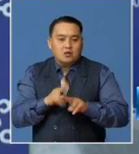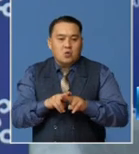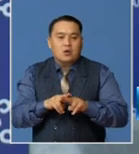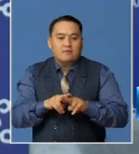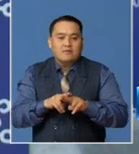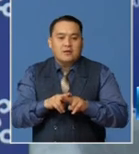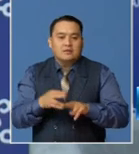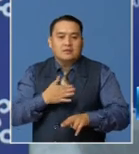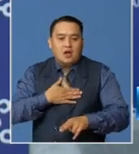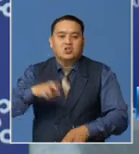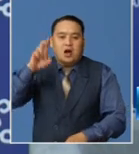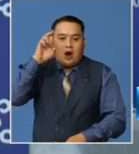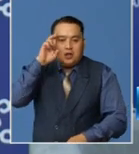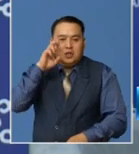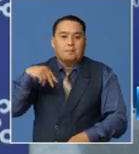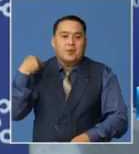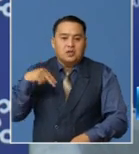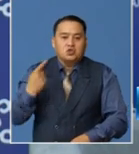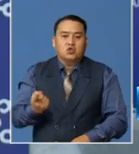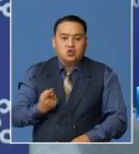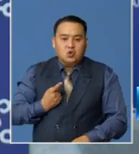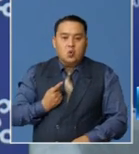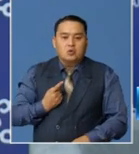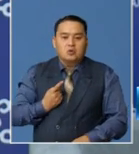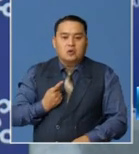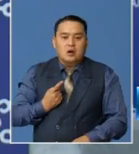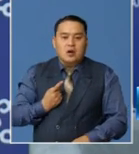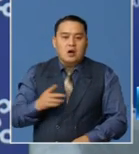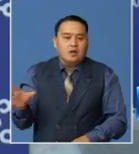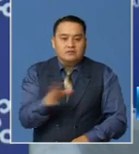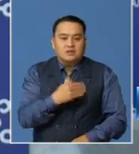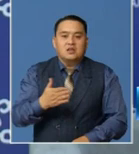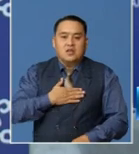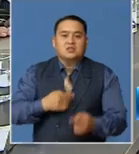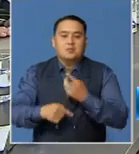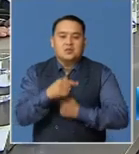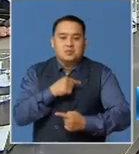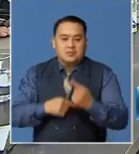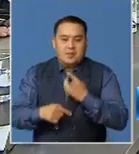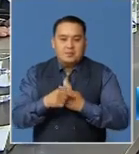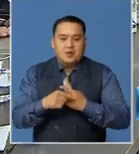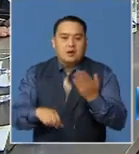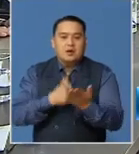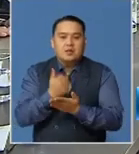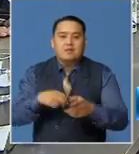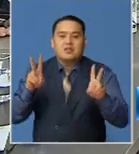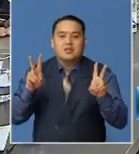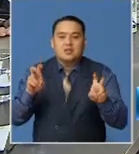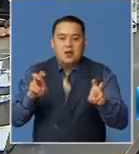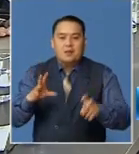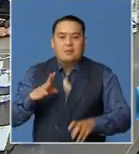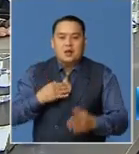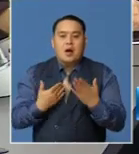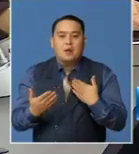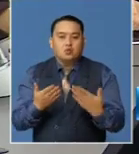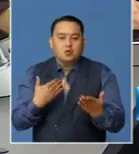наше государство наш президент ждет от всех нас от бизнесменов ключевой темой встречи стала конечно же